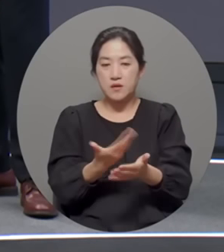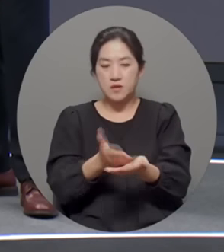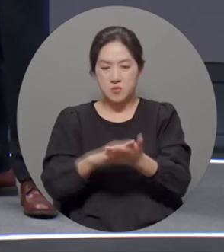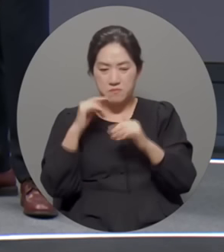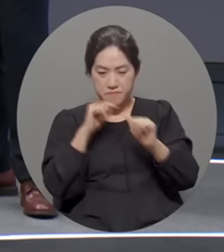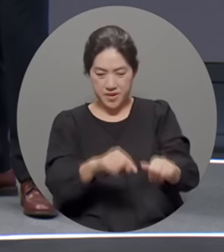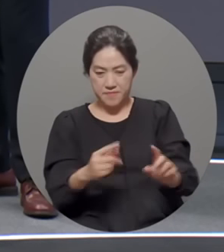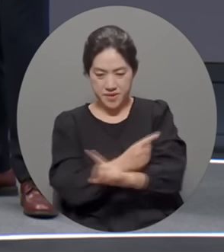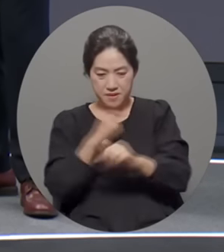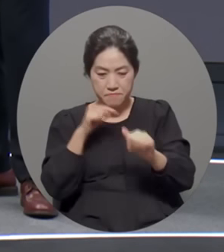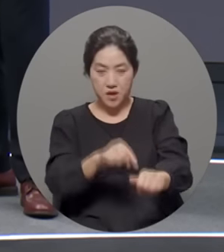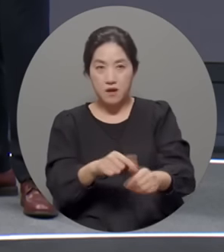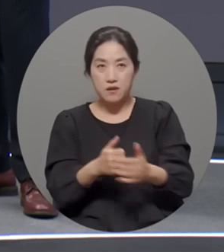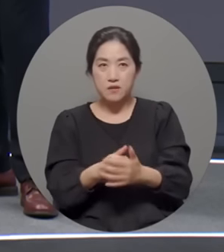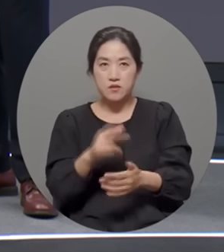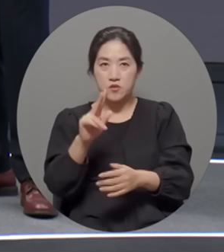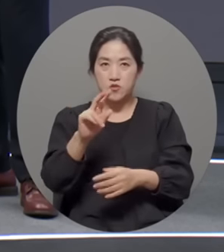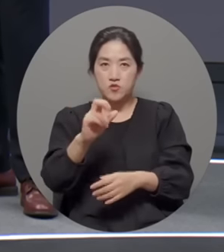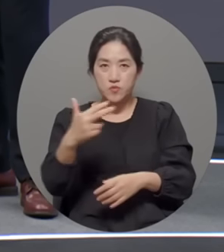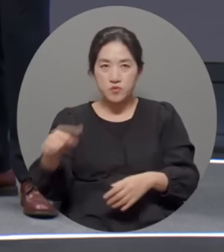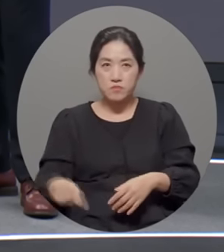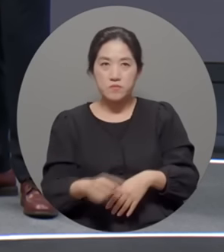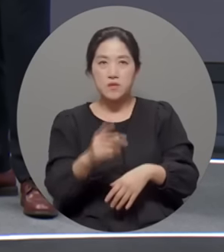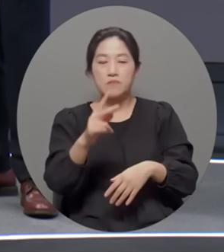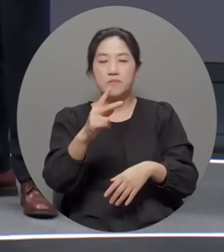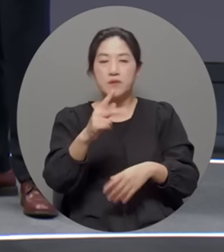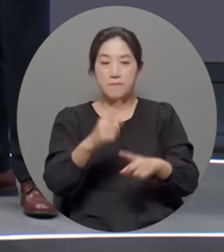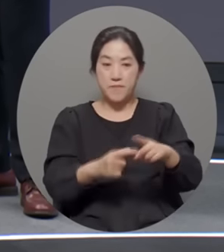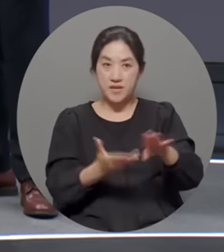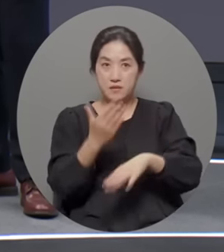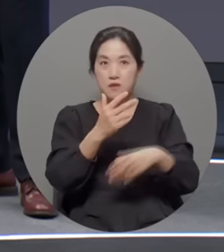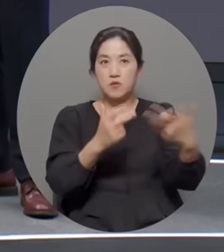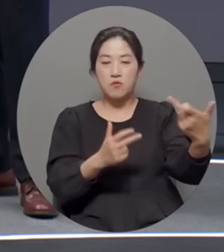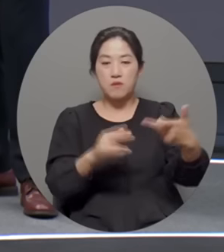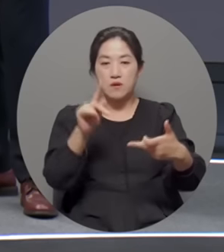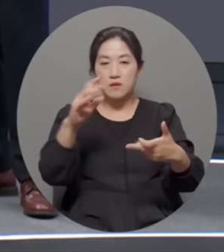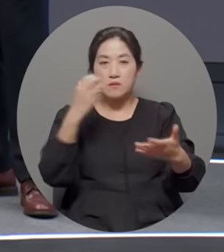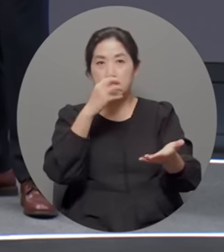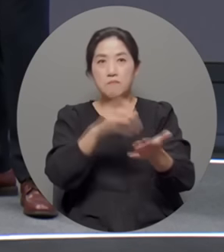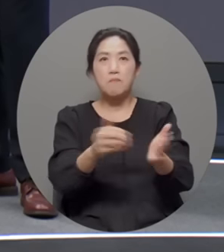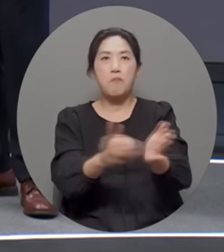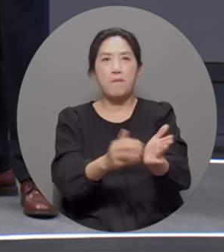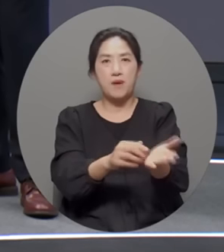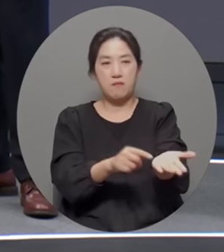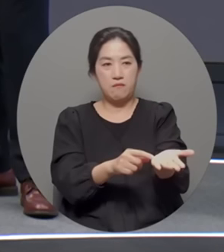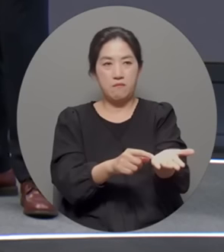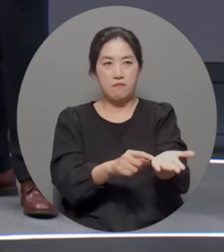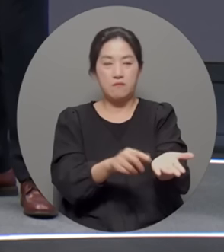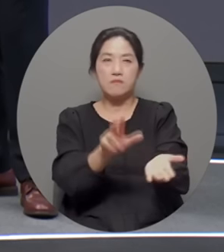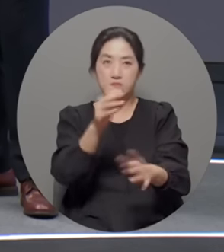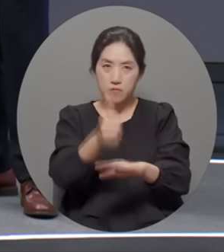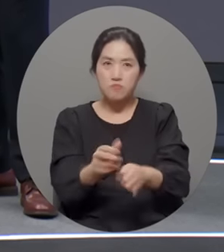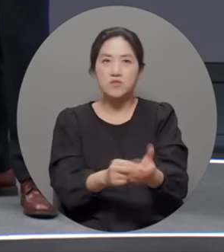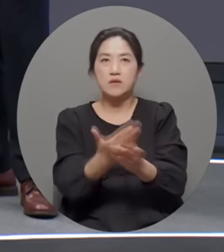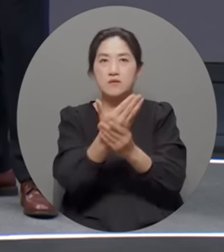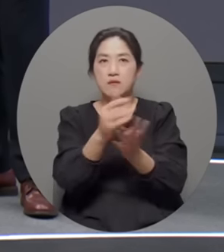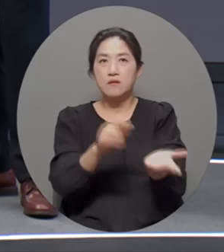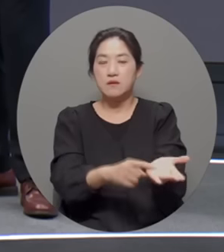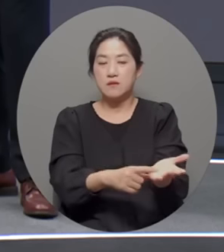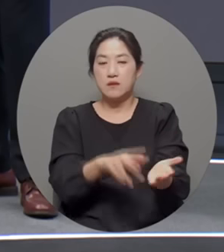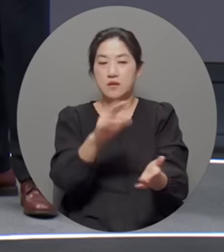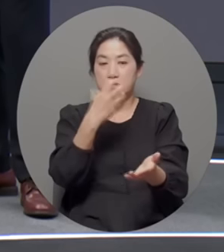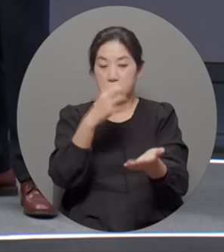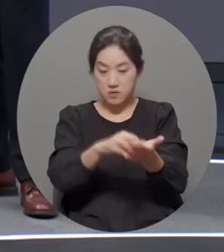제품 29개 가운데 절반 넘는 17개가 KC 인증을 받은 제품이었습니다. KC 인증이 있는